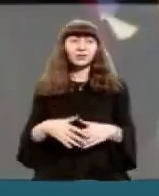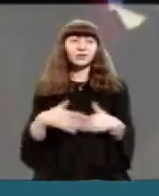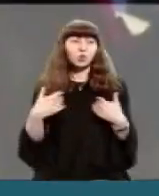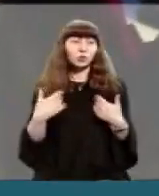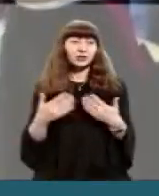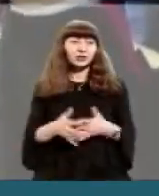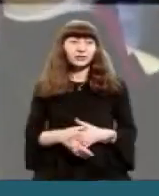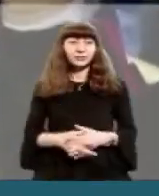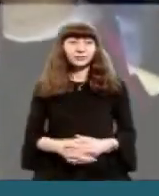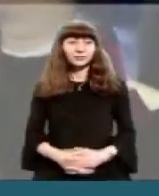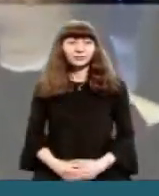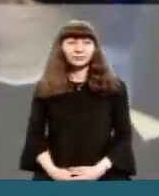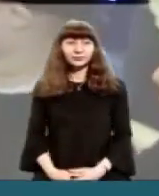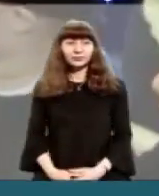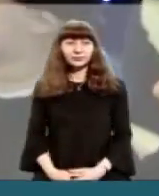игрушками.